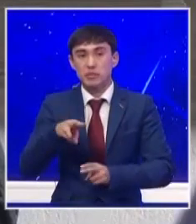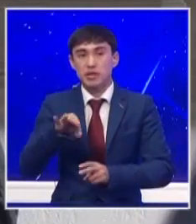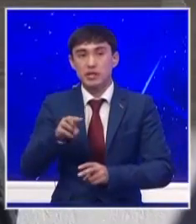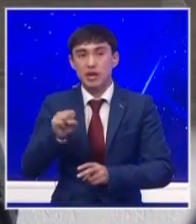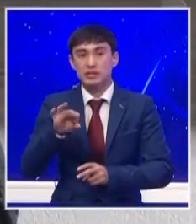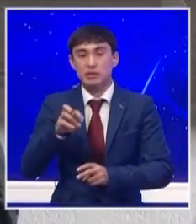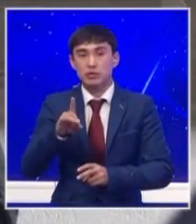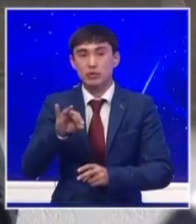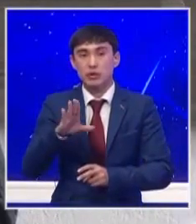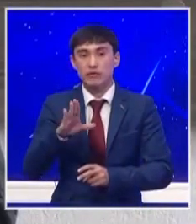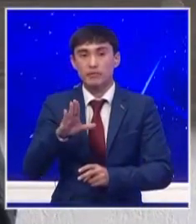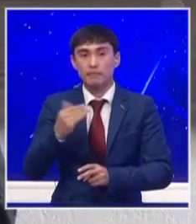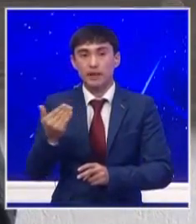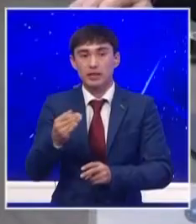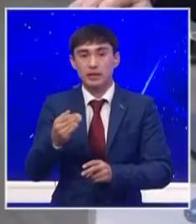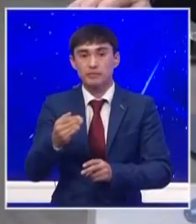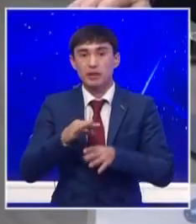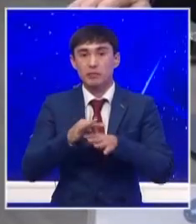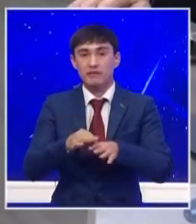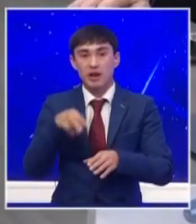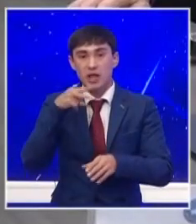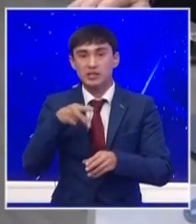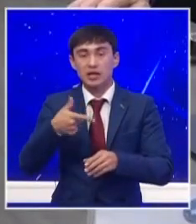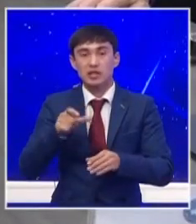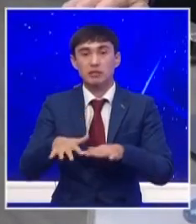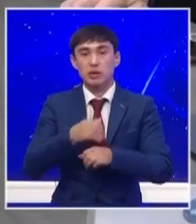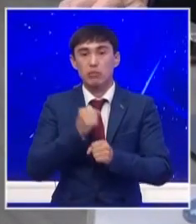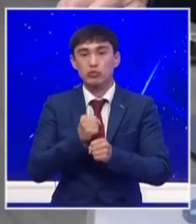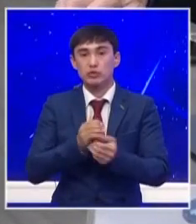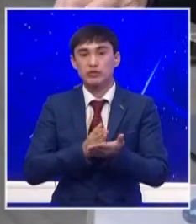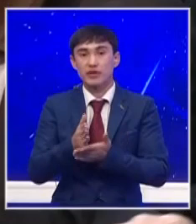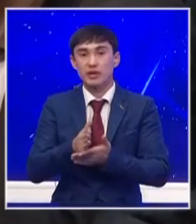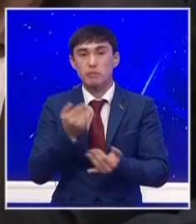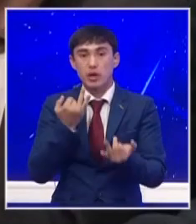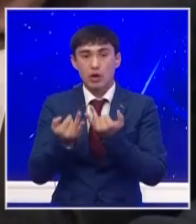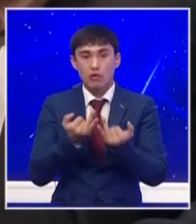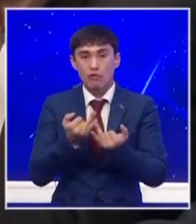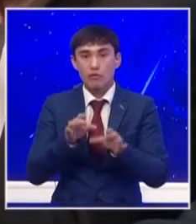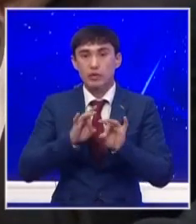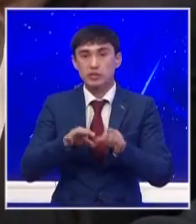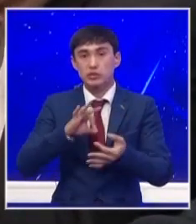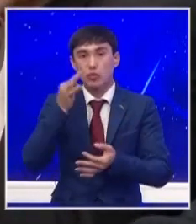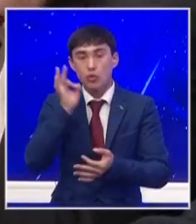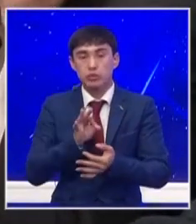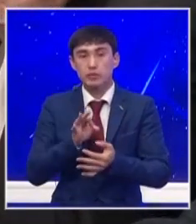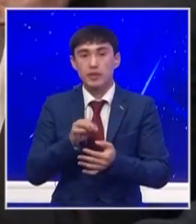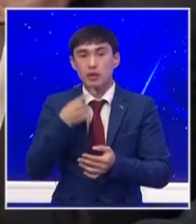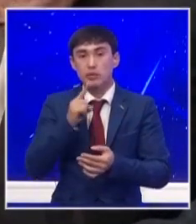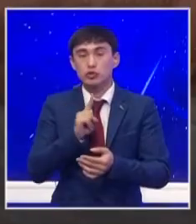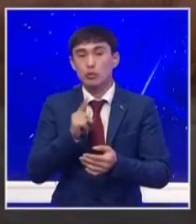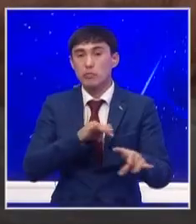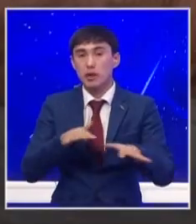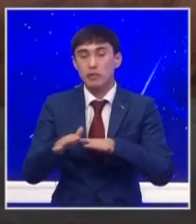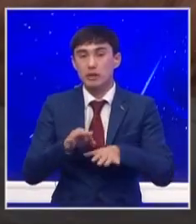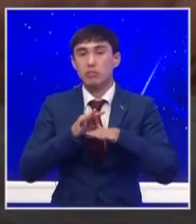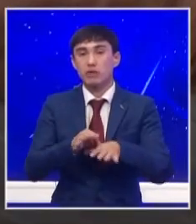Азамат Нурлыбек они провели лекции гражданам работающим в сфере переговоров поделились опытом стоит отметить что